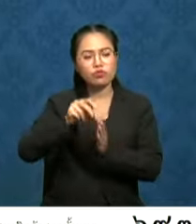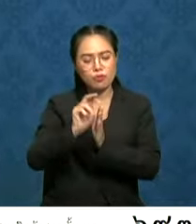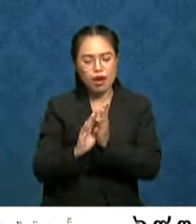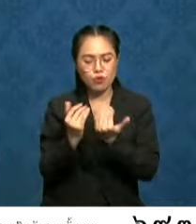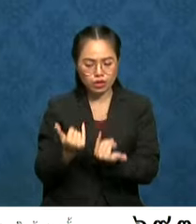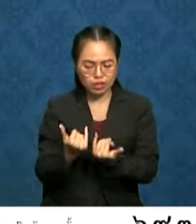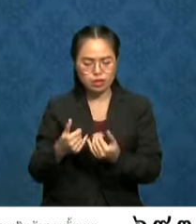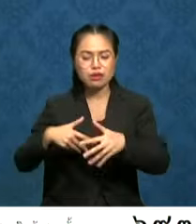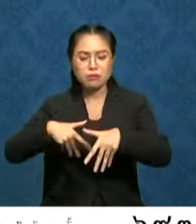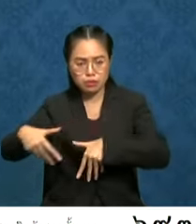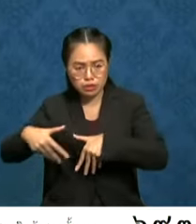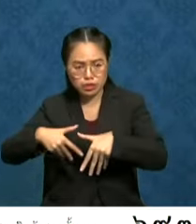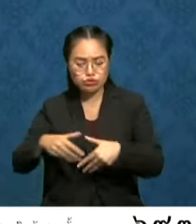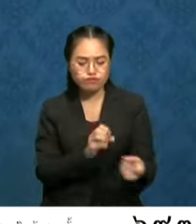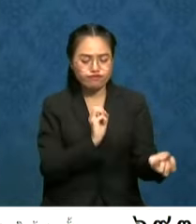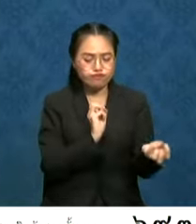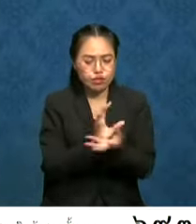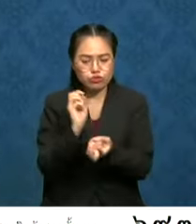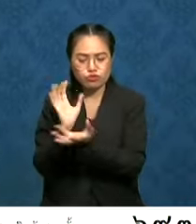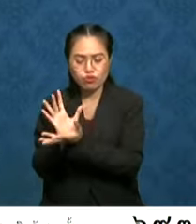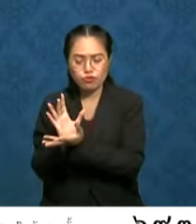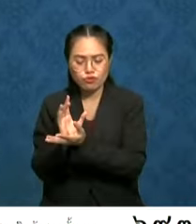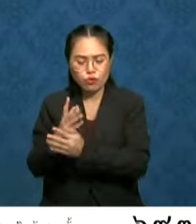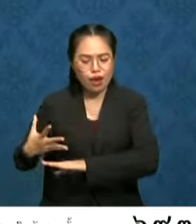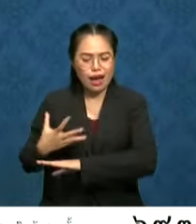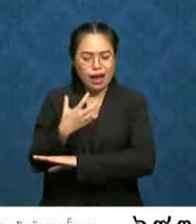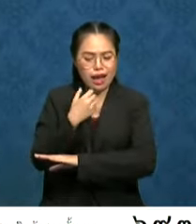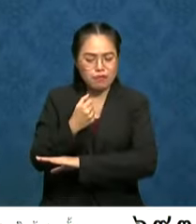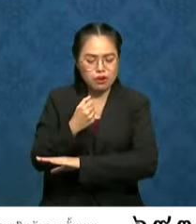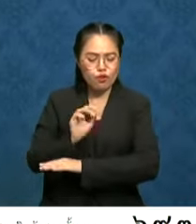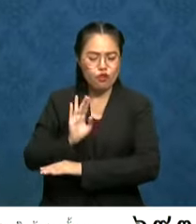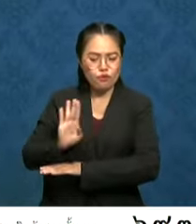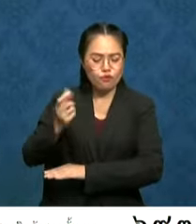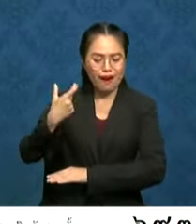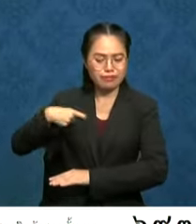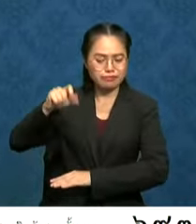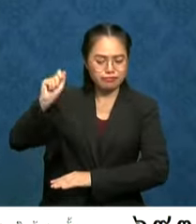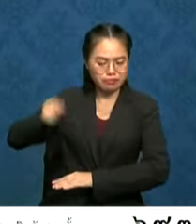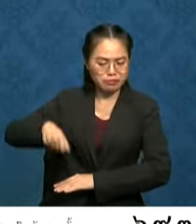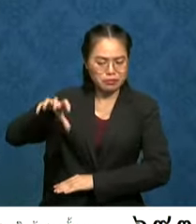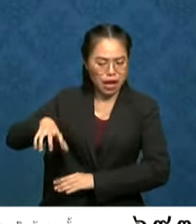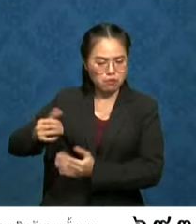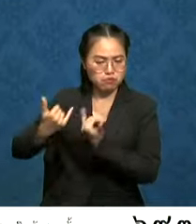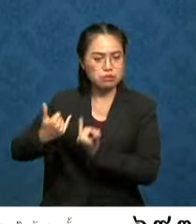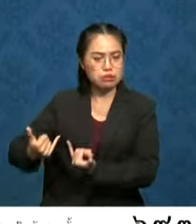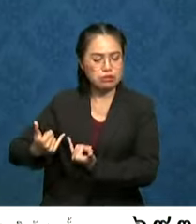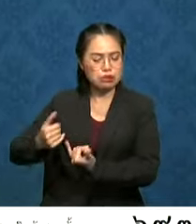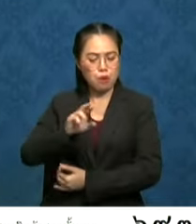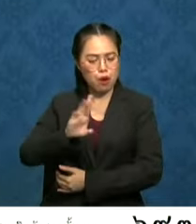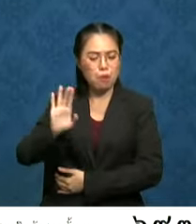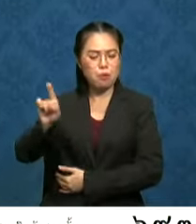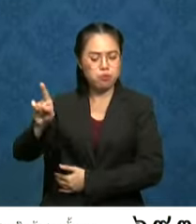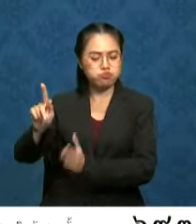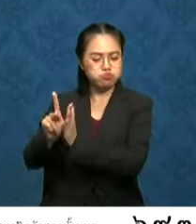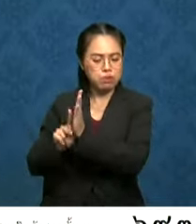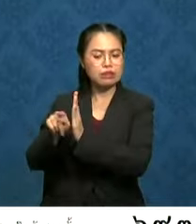กำลังตกเป็นเหยื่อของระบบการเมืองในวันนี้ที่ผมเกริ่นการอภิปรายด้วยระบบนิติรัฐแบบนี้เพราะอยาก